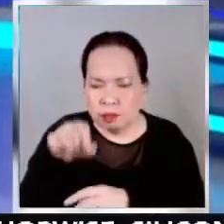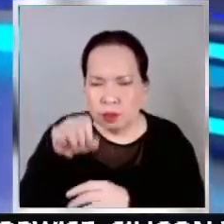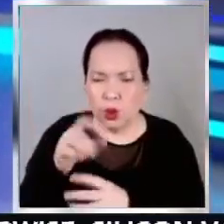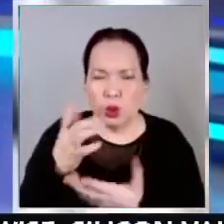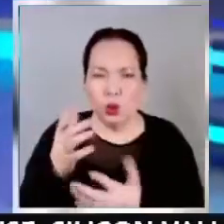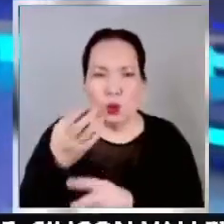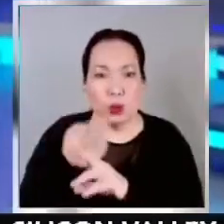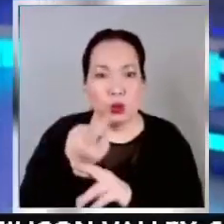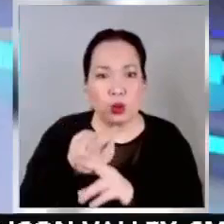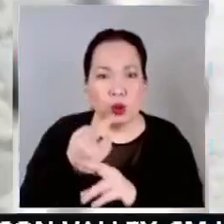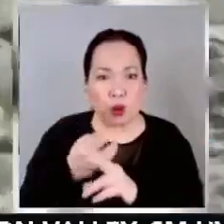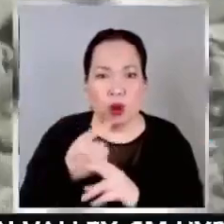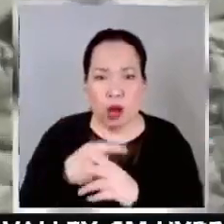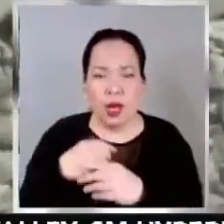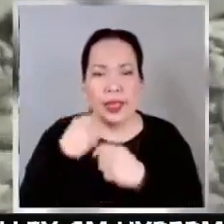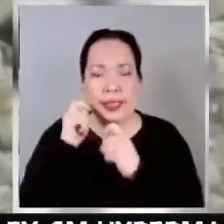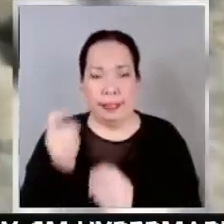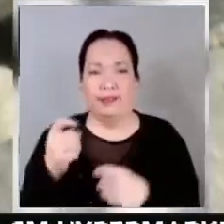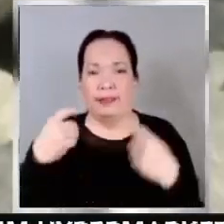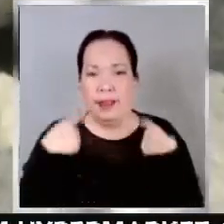Awareness Month.